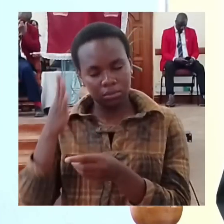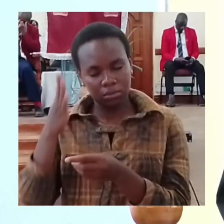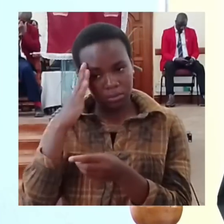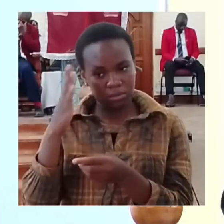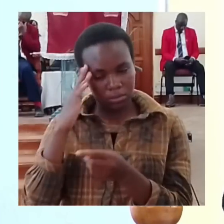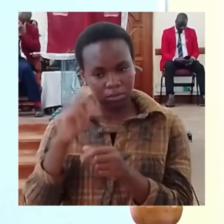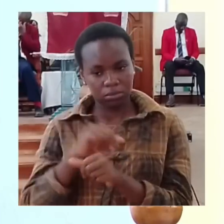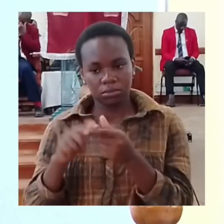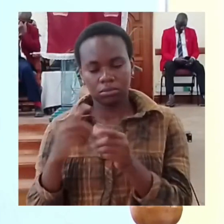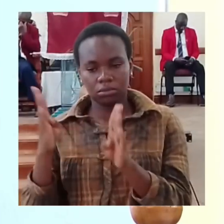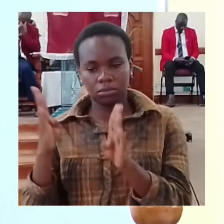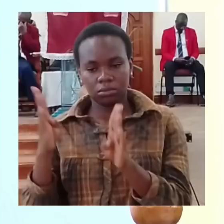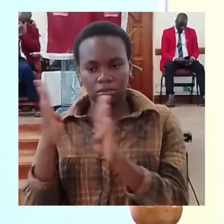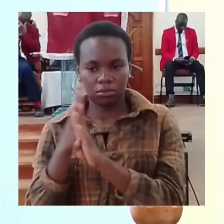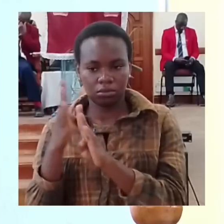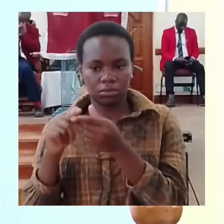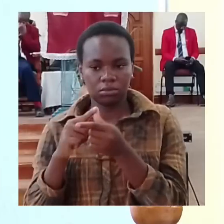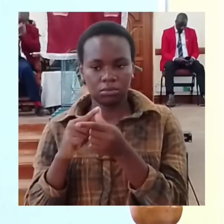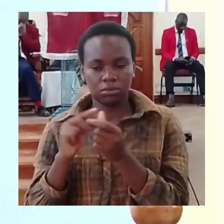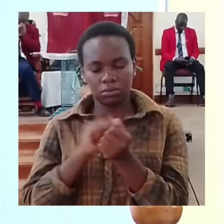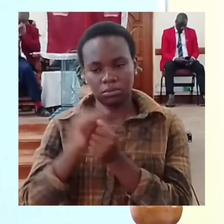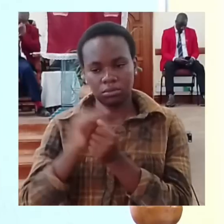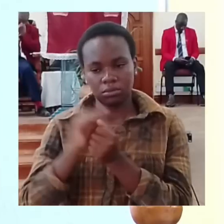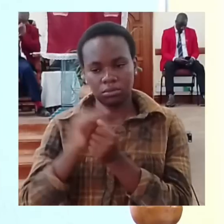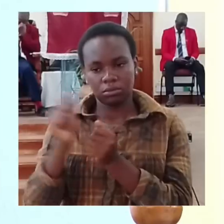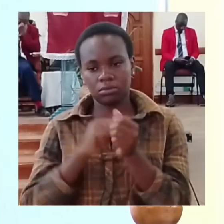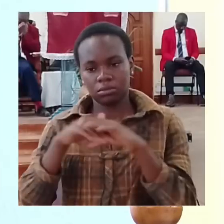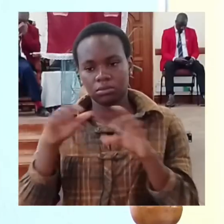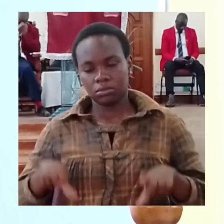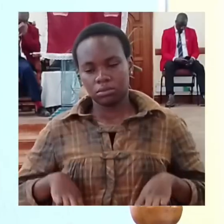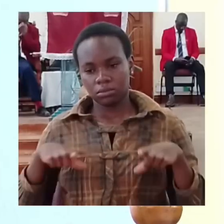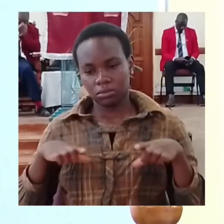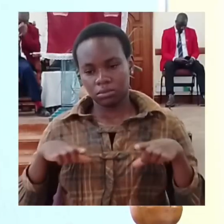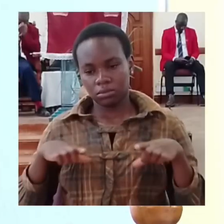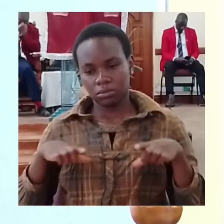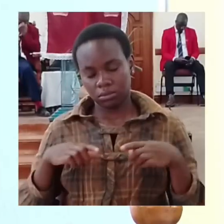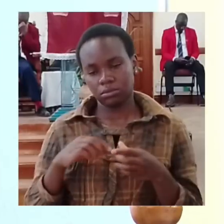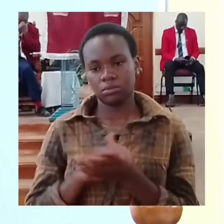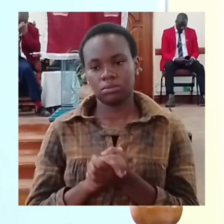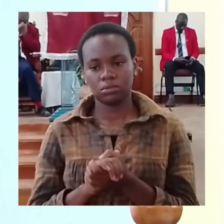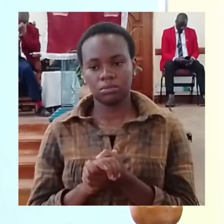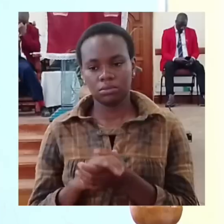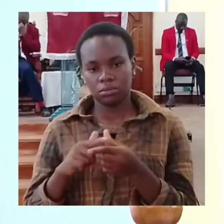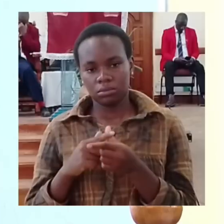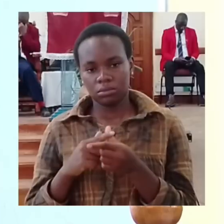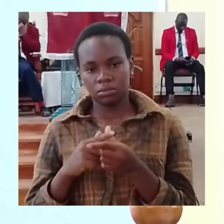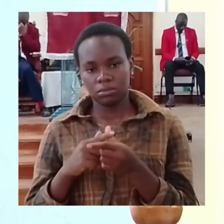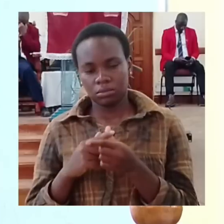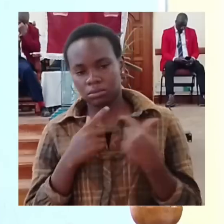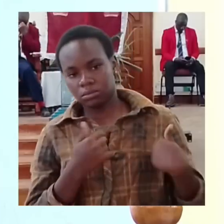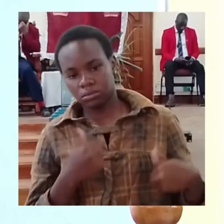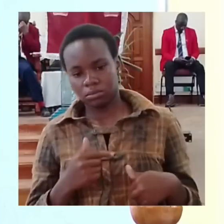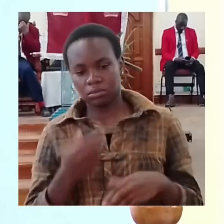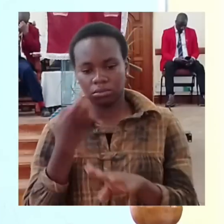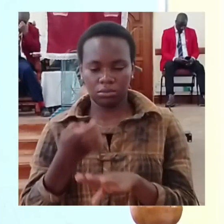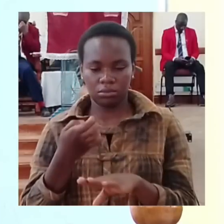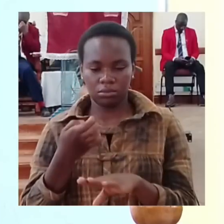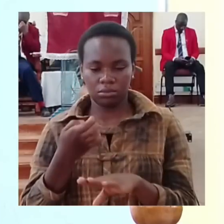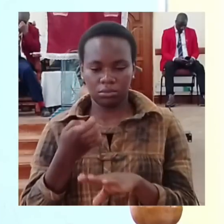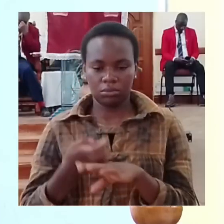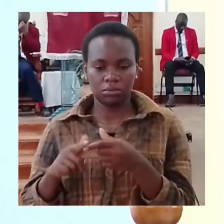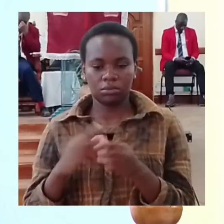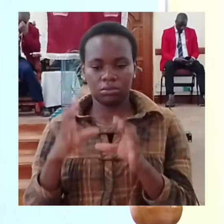maria mahitho, mituange thiini wa ritwa ria muruguo Jesu Kristo. Ngoro iria ungikora cie nyumu